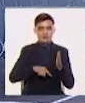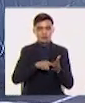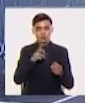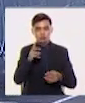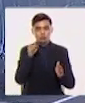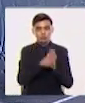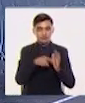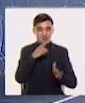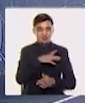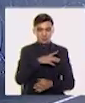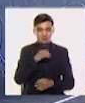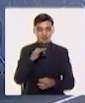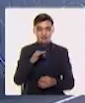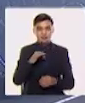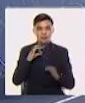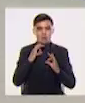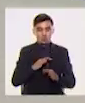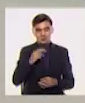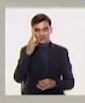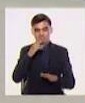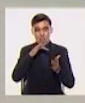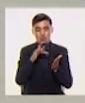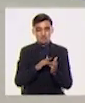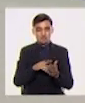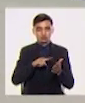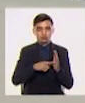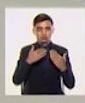қаласының прокуратурасы нүкте қойды.